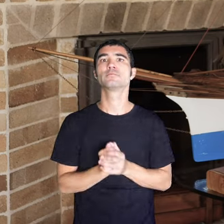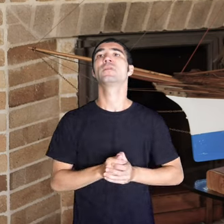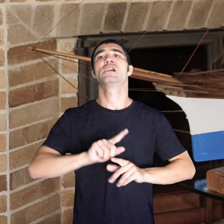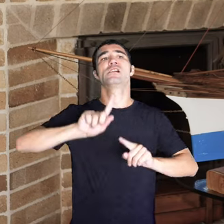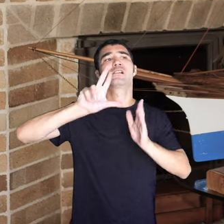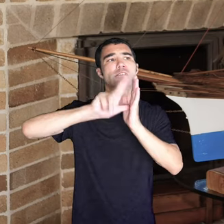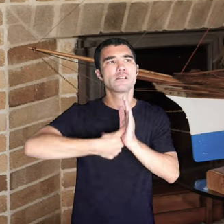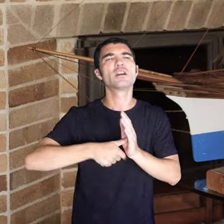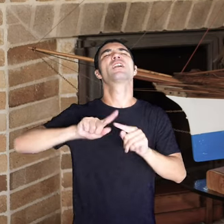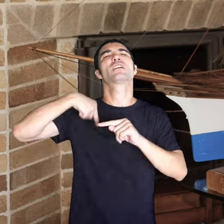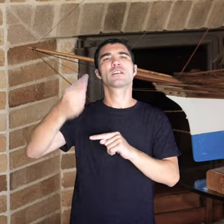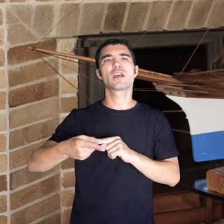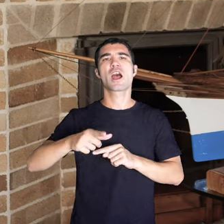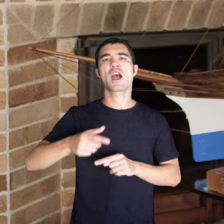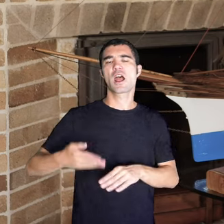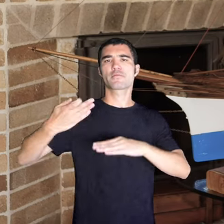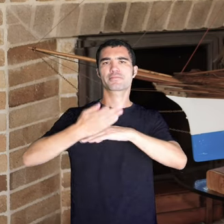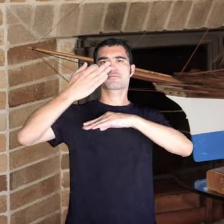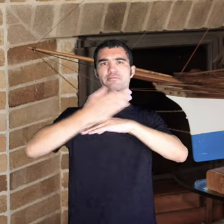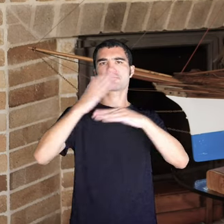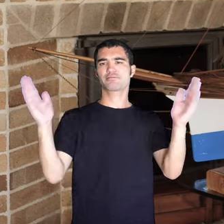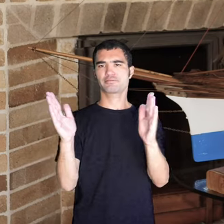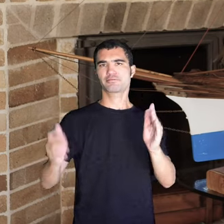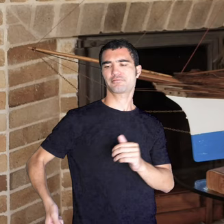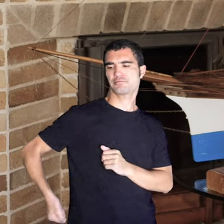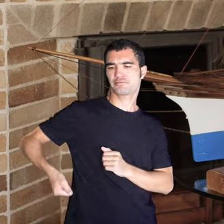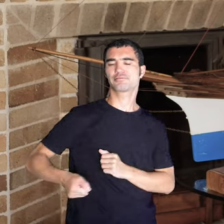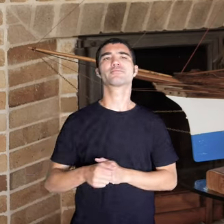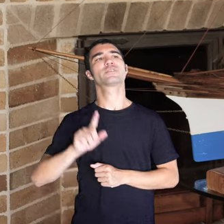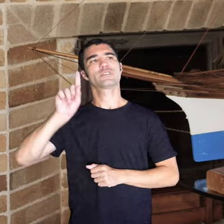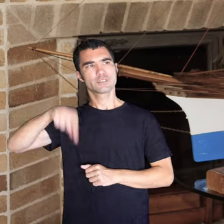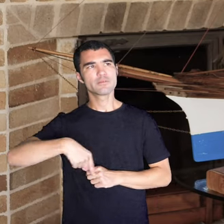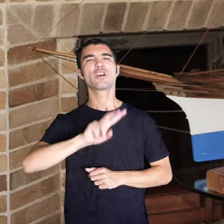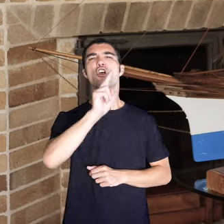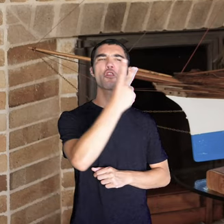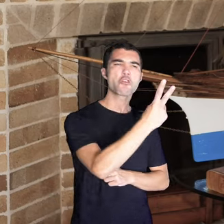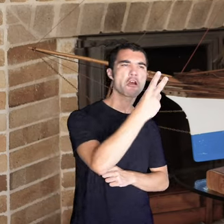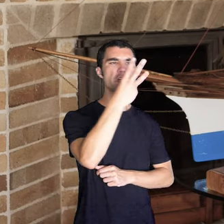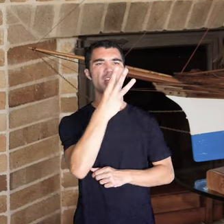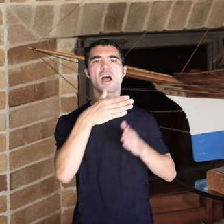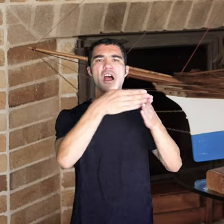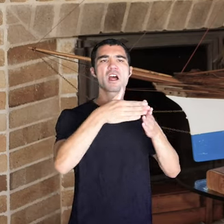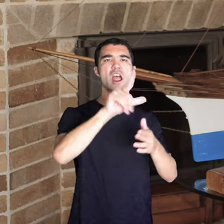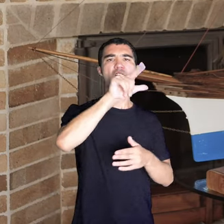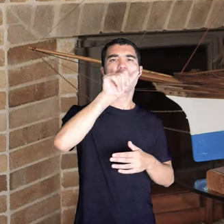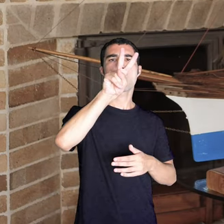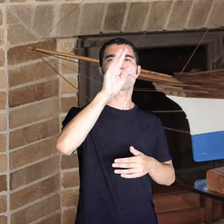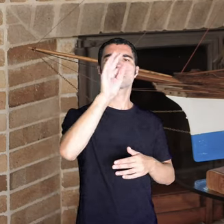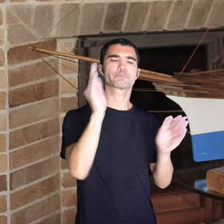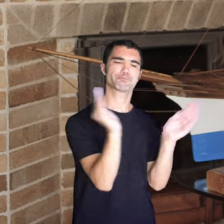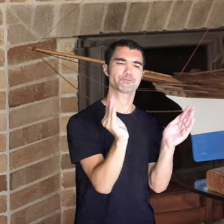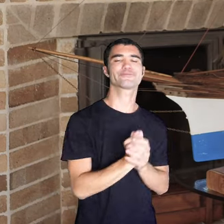Després vaig fer també una lanxa i altres, i dos o tres lleus més petits.